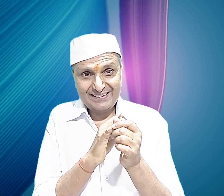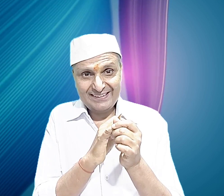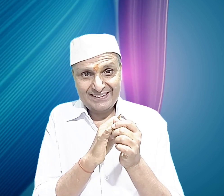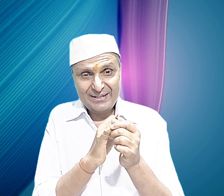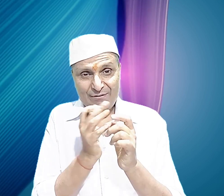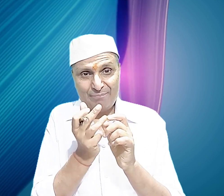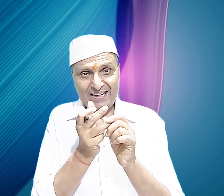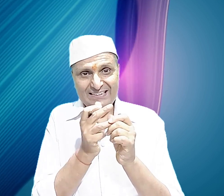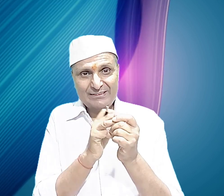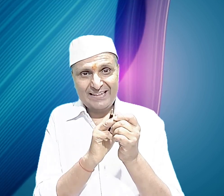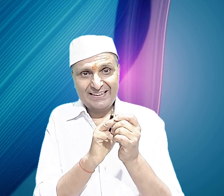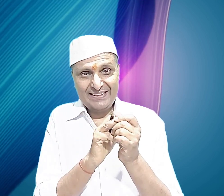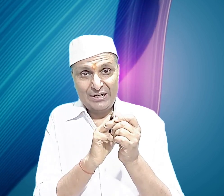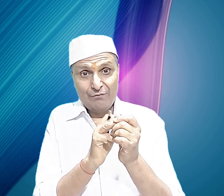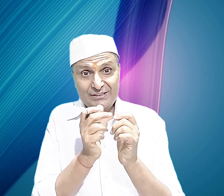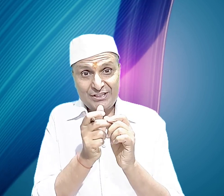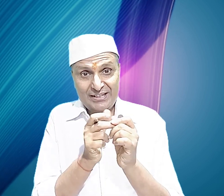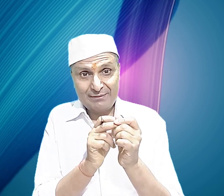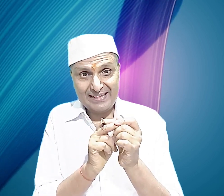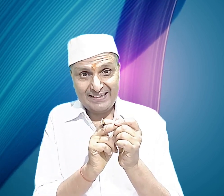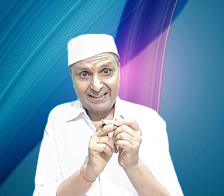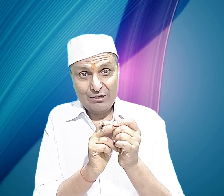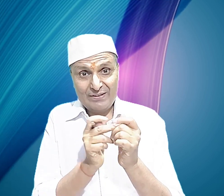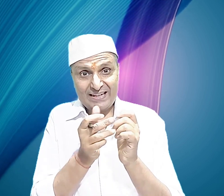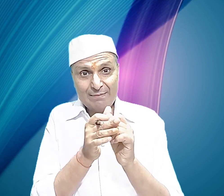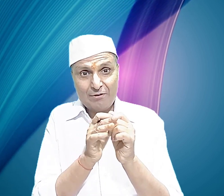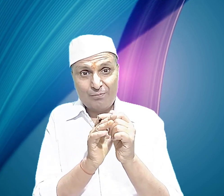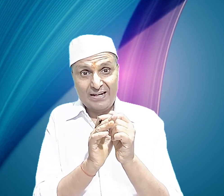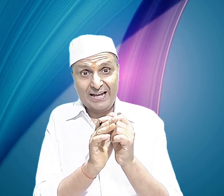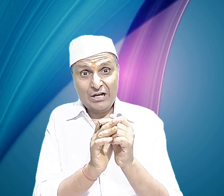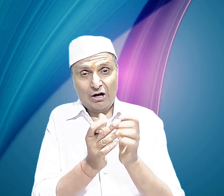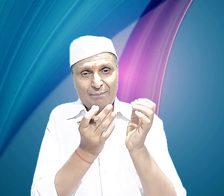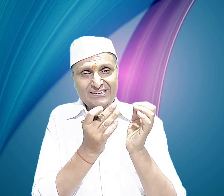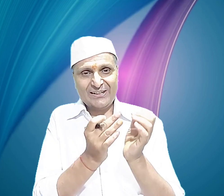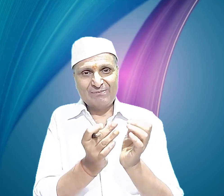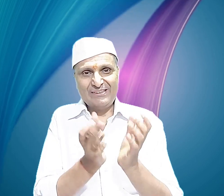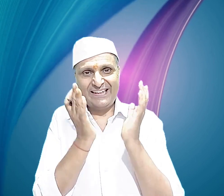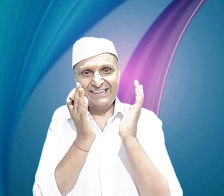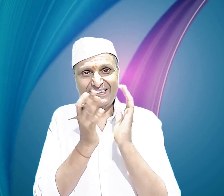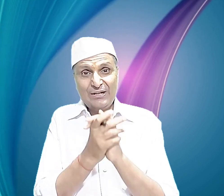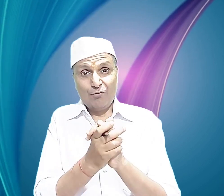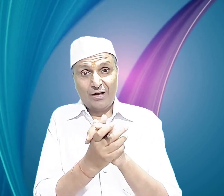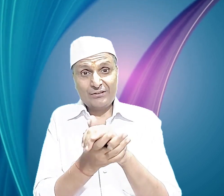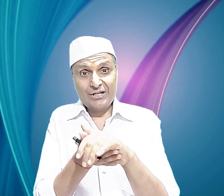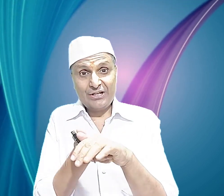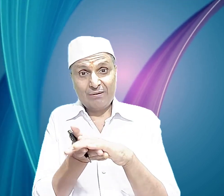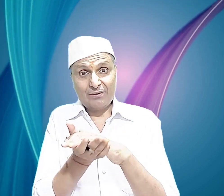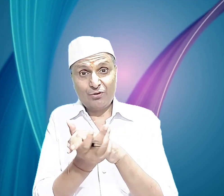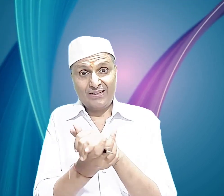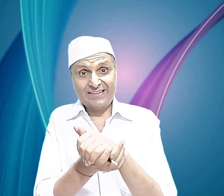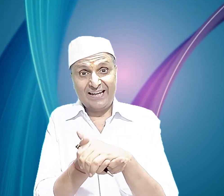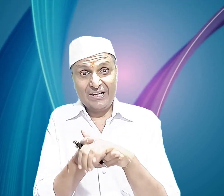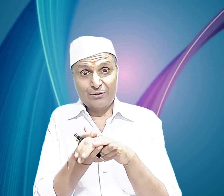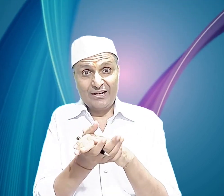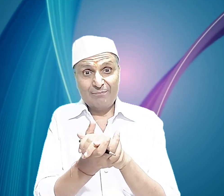भी जाएंगे, वे बालाजी भी जाएंगे, वे शिरडी भी जाएंगे, वे साईं बाबा को भी मानेंगे और मजारों में भी जाएंगे। वो कहते हैं कि हम हर